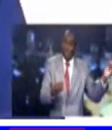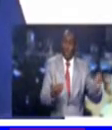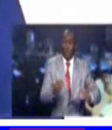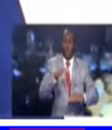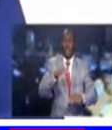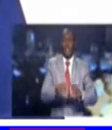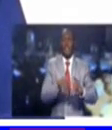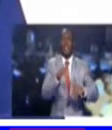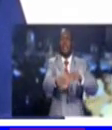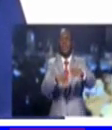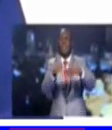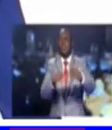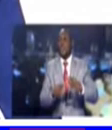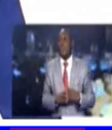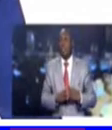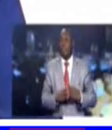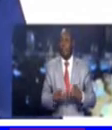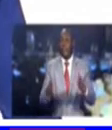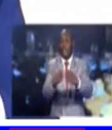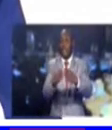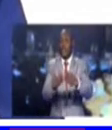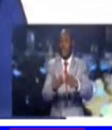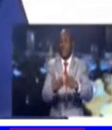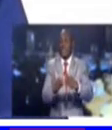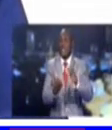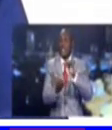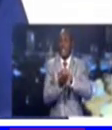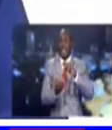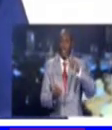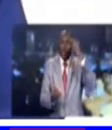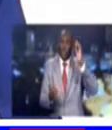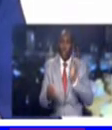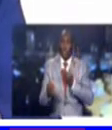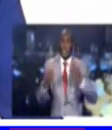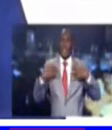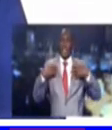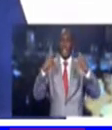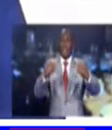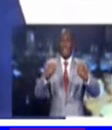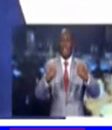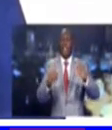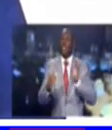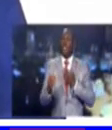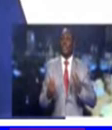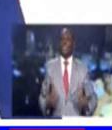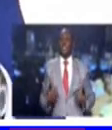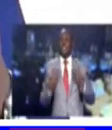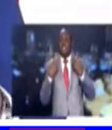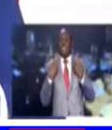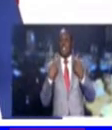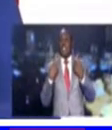quelque nature qu'il soit il y va de notre propre santé et de notre propre vie